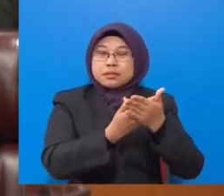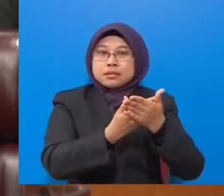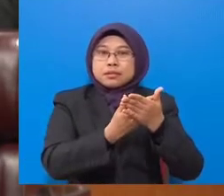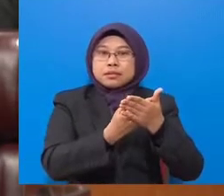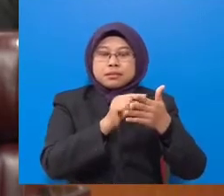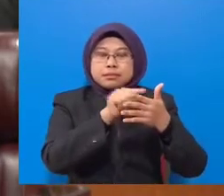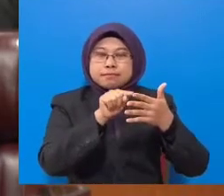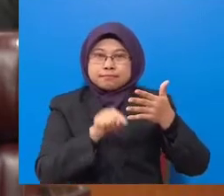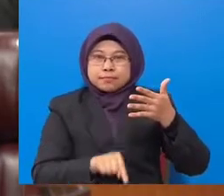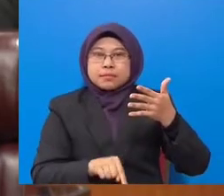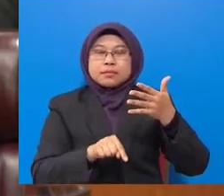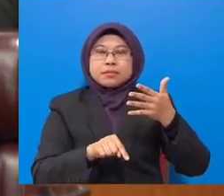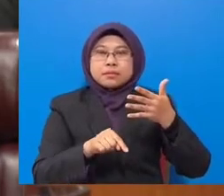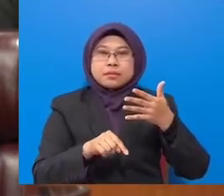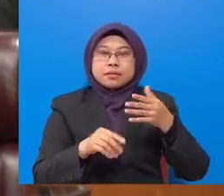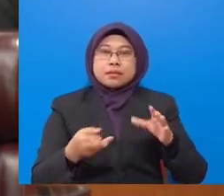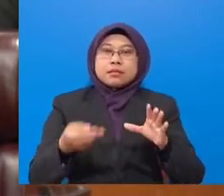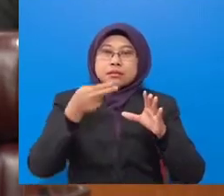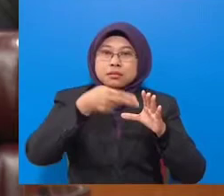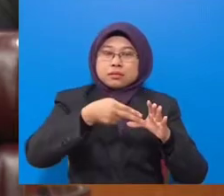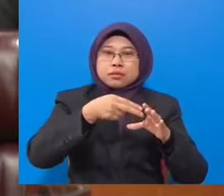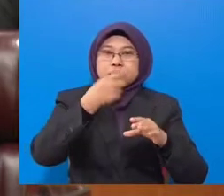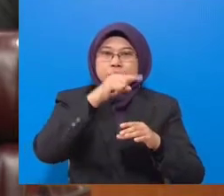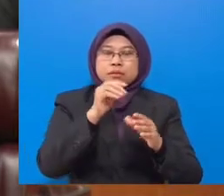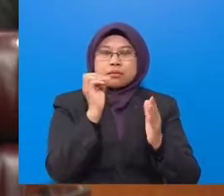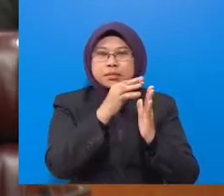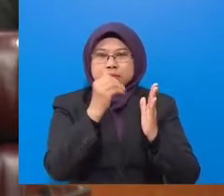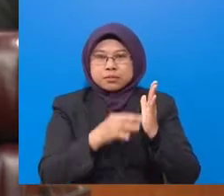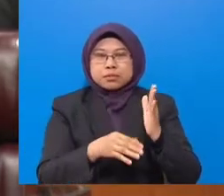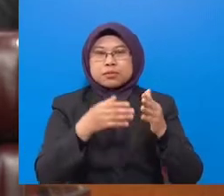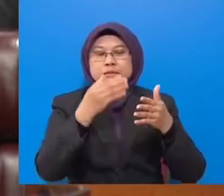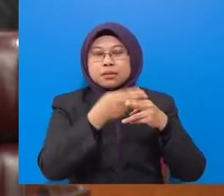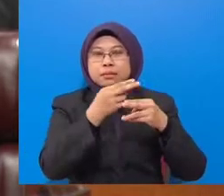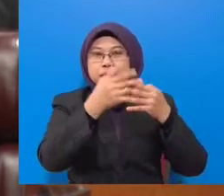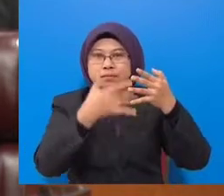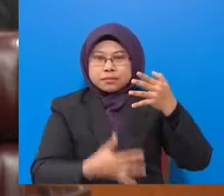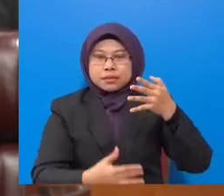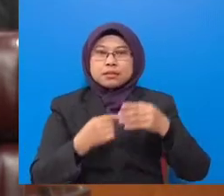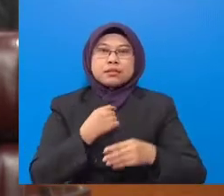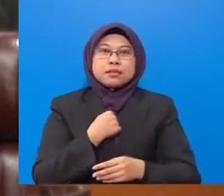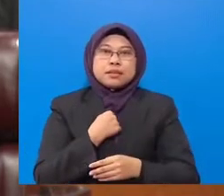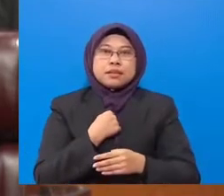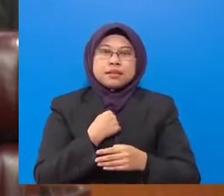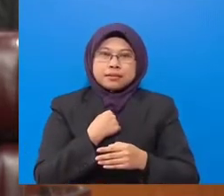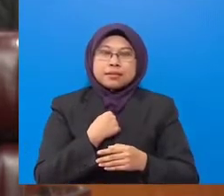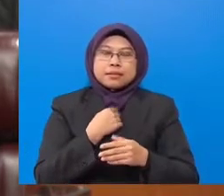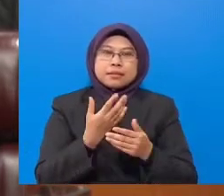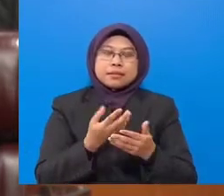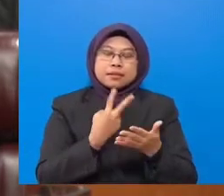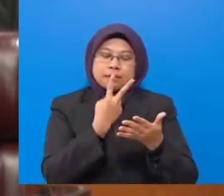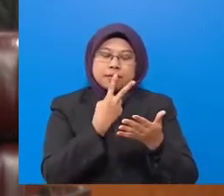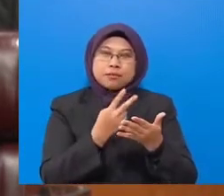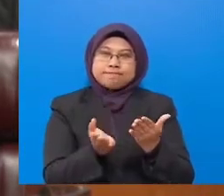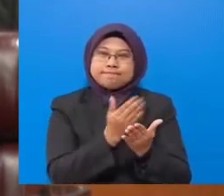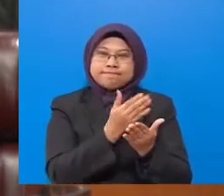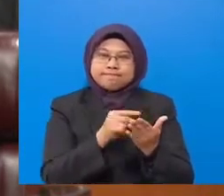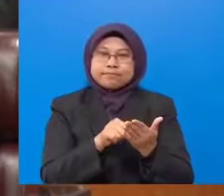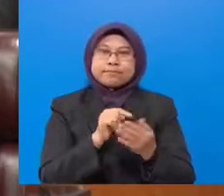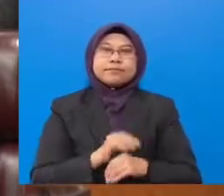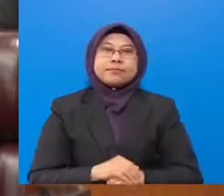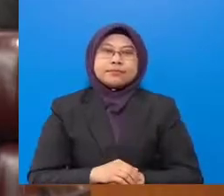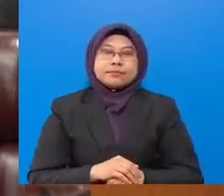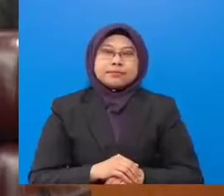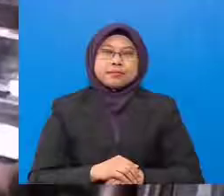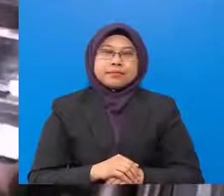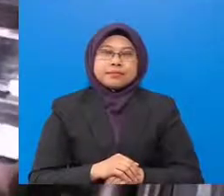pihak-pihak yang terbagi untuk dimasukkan dalam Sinaga itu kita akan pertimbangkan Day masa ke semasa sekian